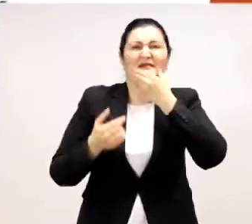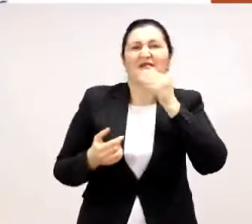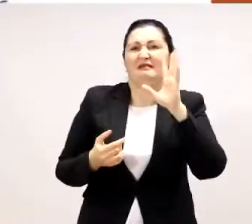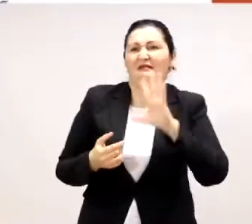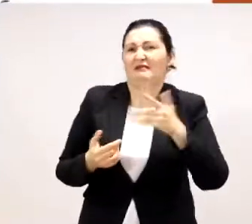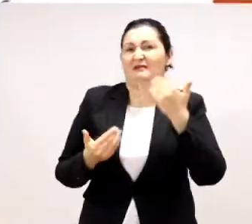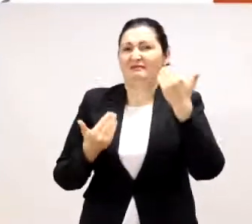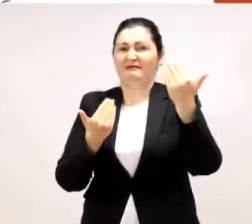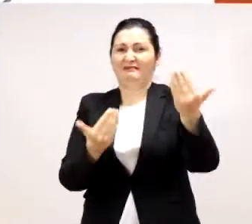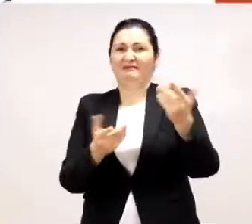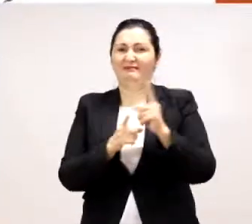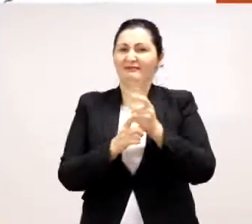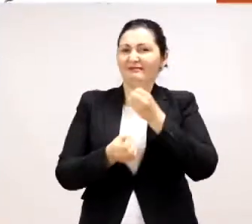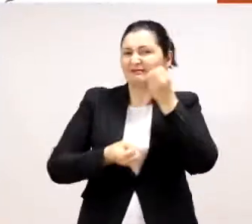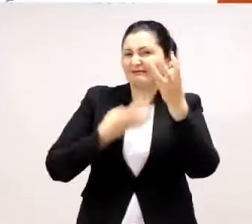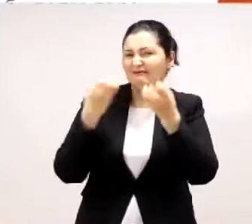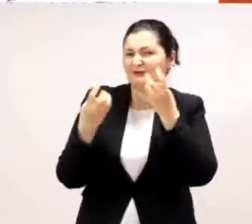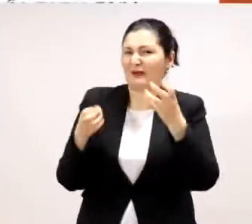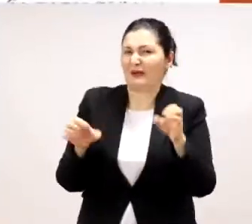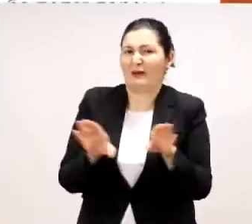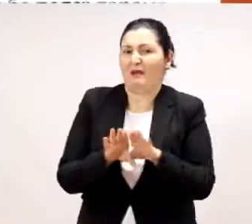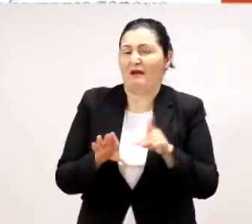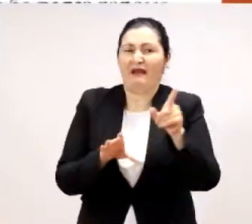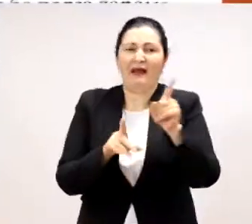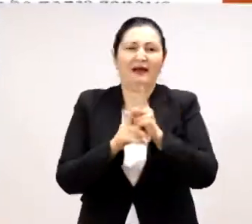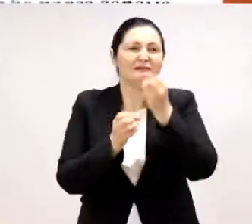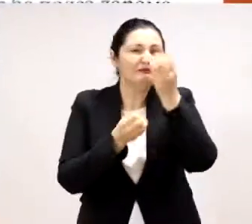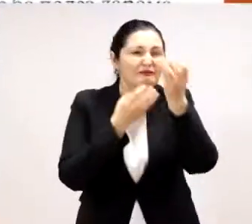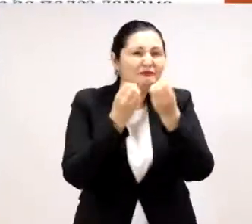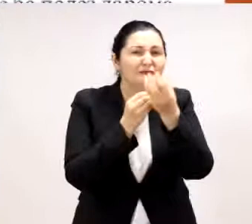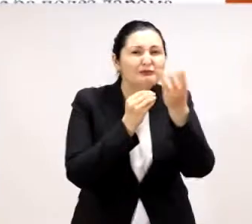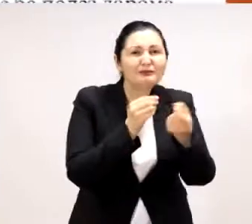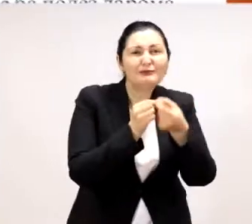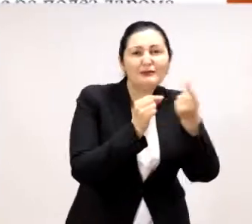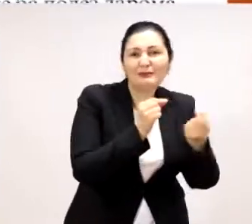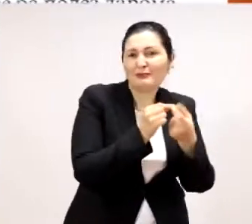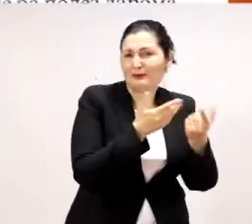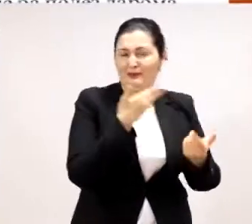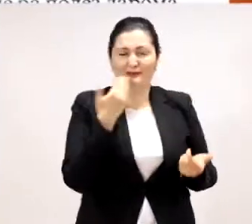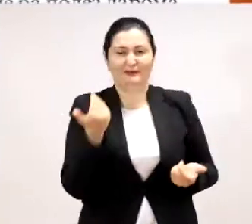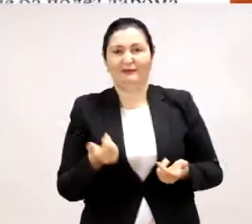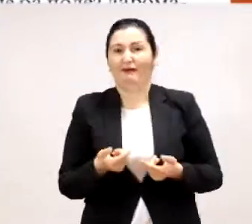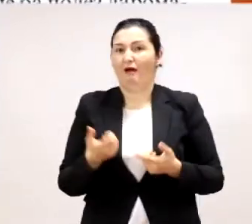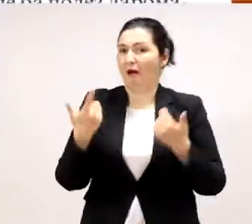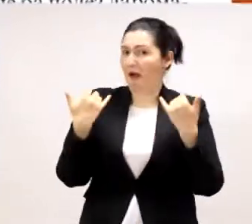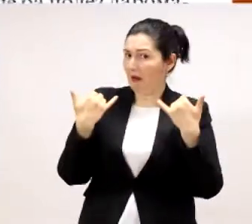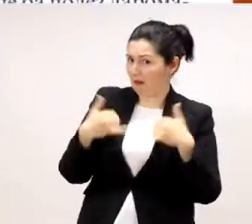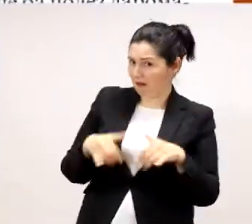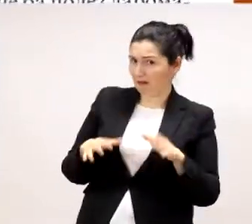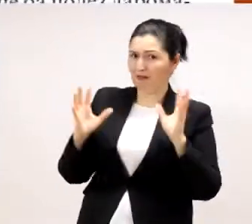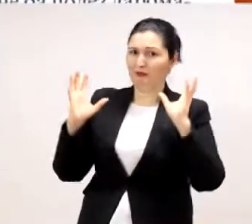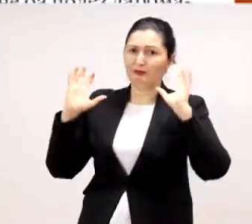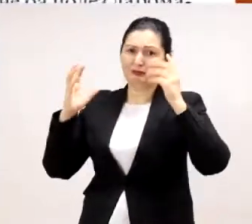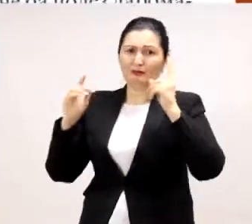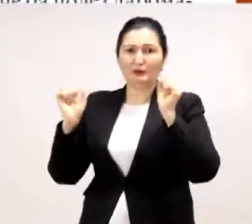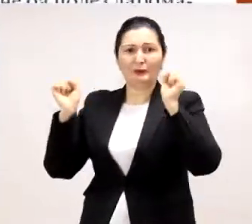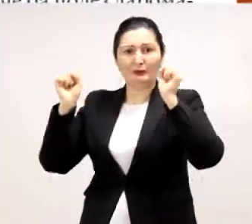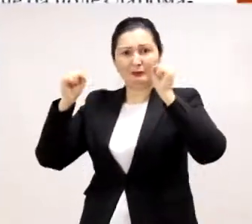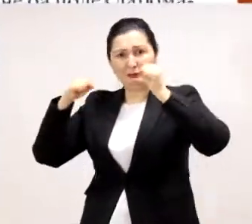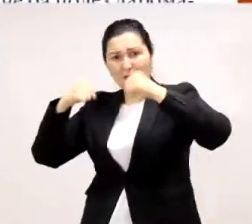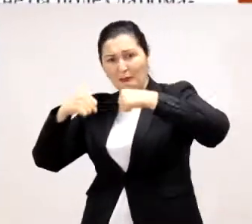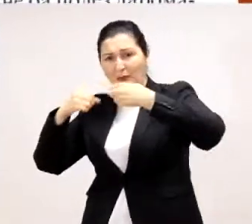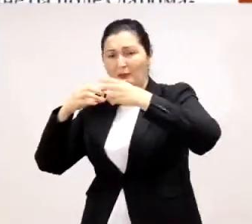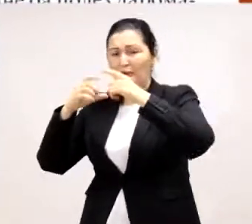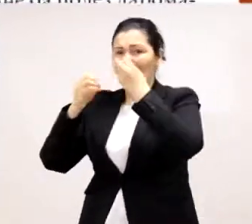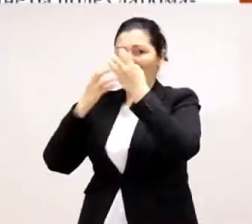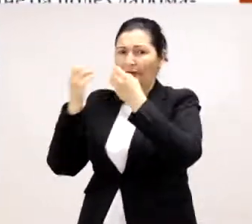پولیس پولیسی صدبرگ هاست، بودن لالا ها نارواست. لالا ها سرخم شدند و گفتند. میرسد